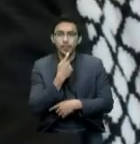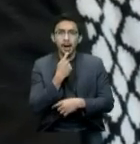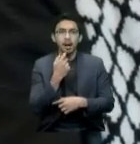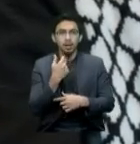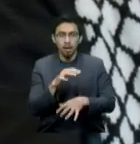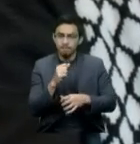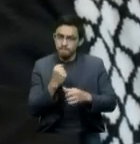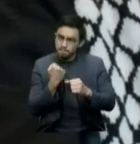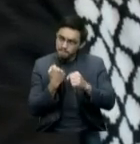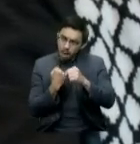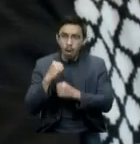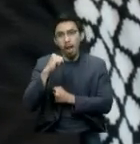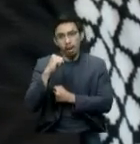agresi serta upaya